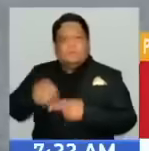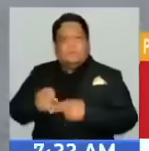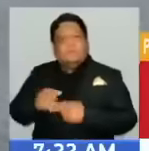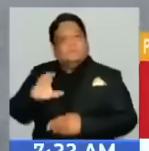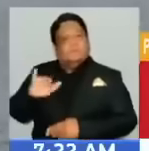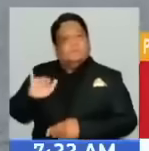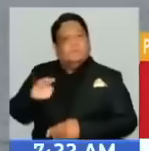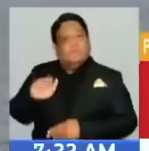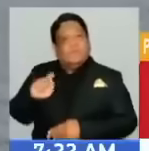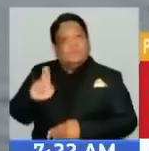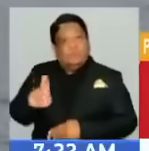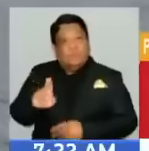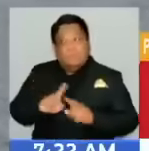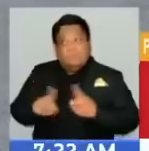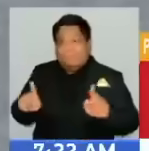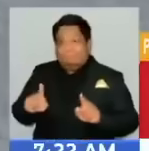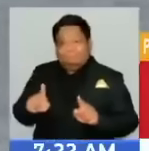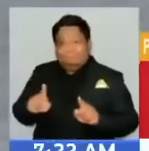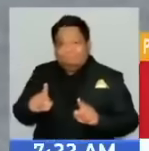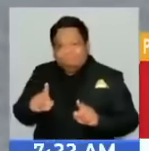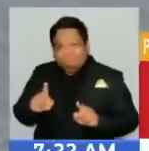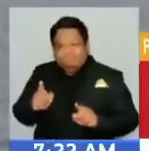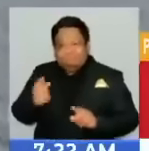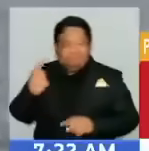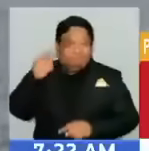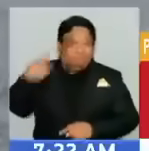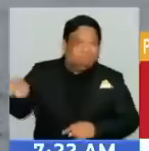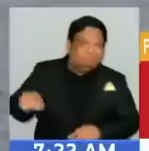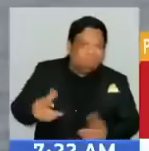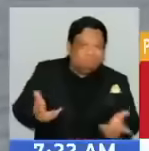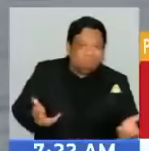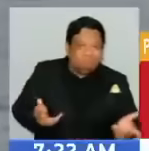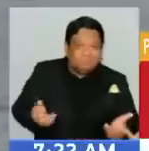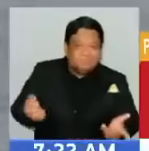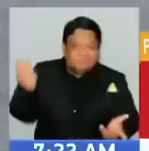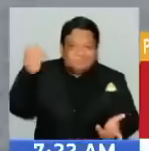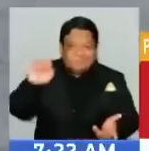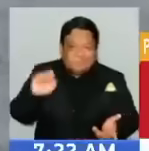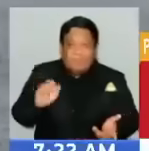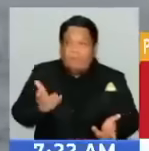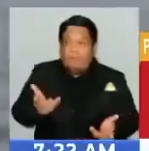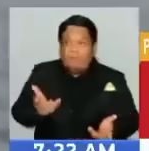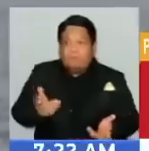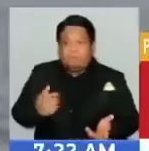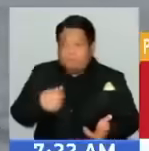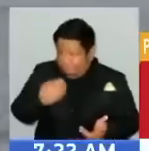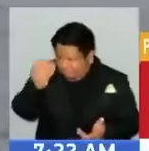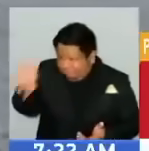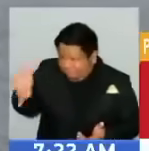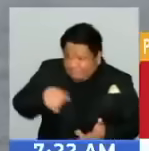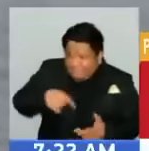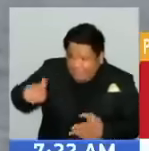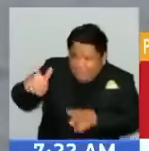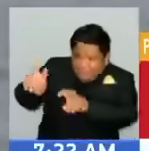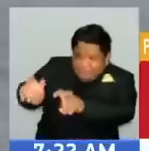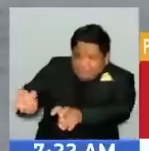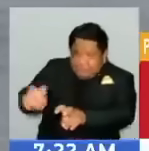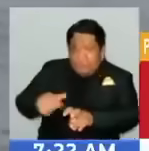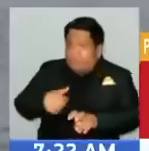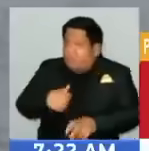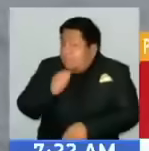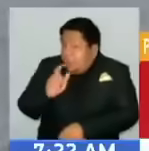pinakinggan. Palagi ko na silang pag-aralan nyo yan. Kasi hindi lang po ako nagre-reklamo. Nagre-reklamo